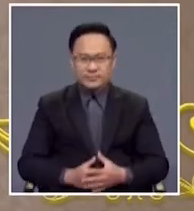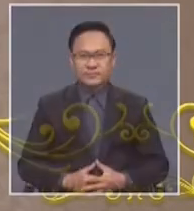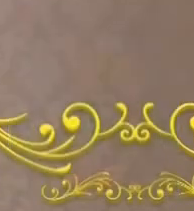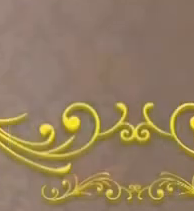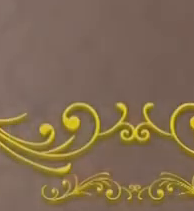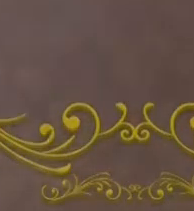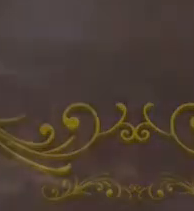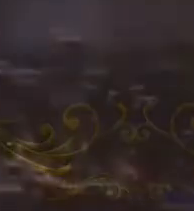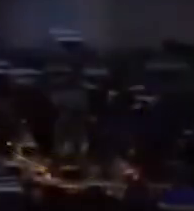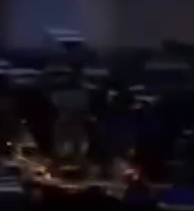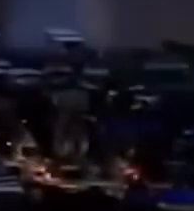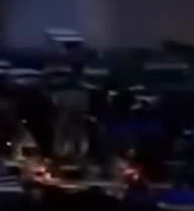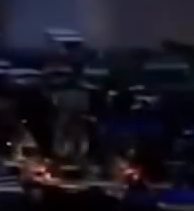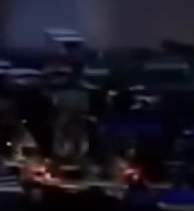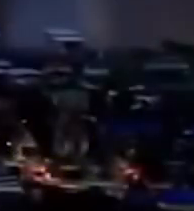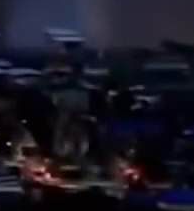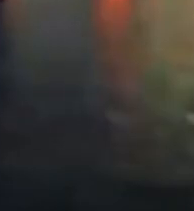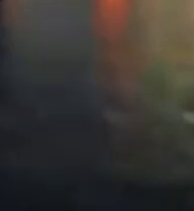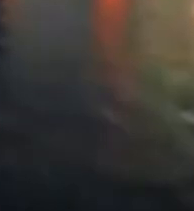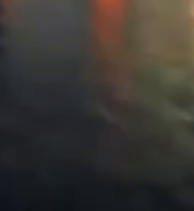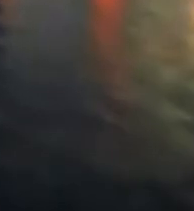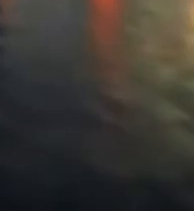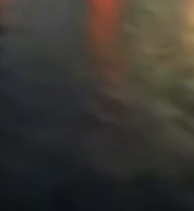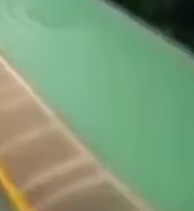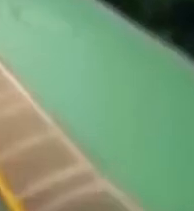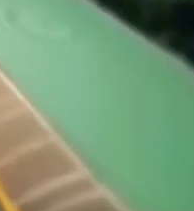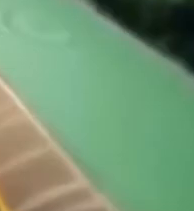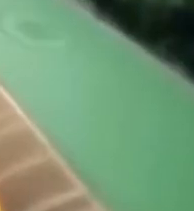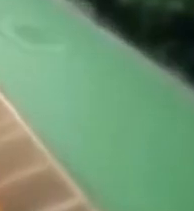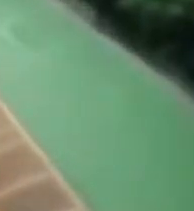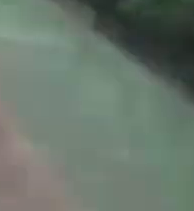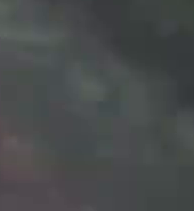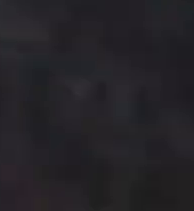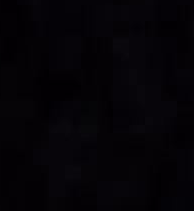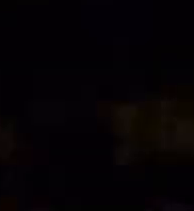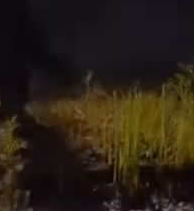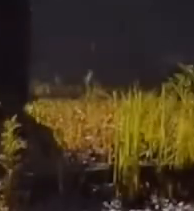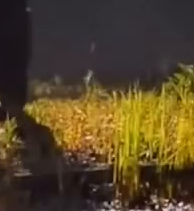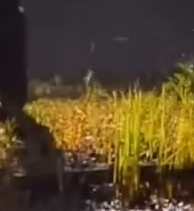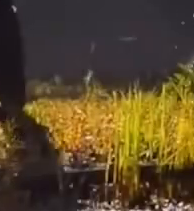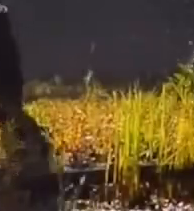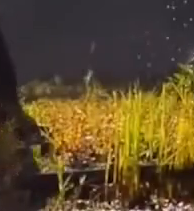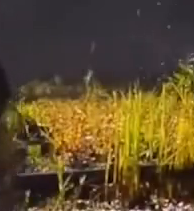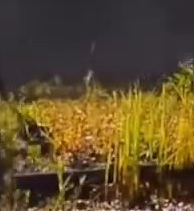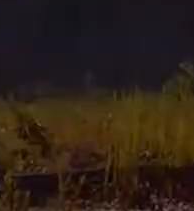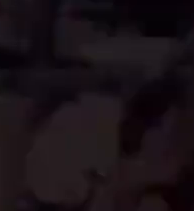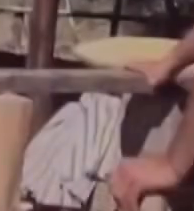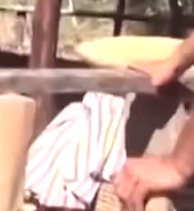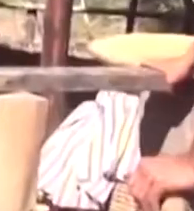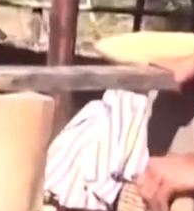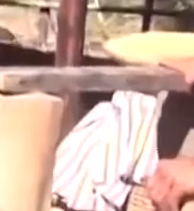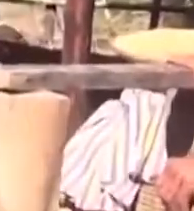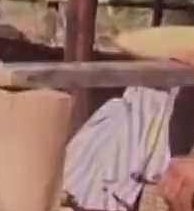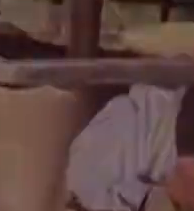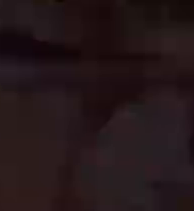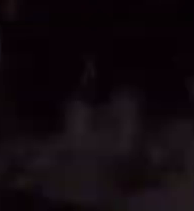ฉันพร้อมจะเป็นสะพานเพื่อให้เธอข้ามสู่ความร่มเย็นส